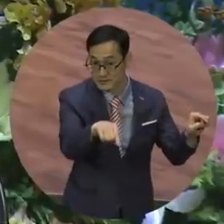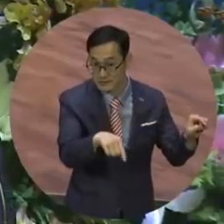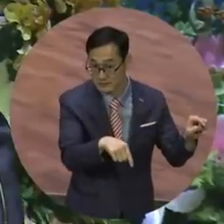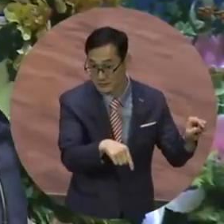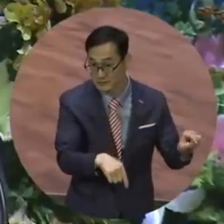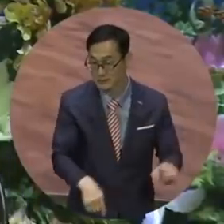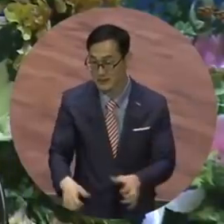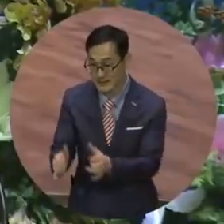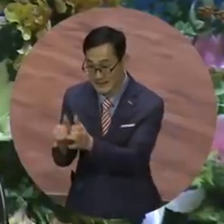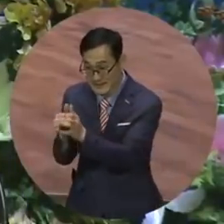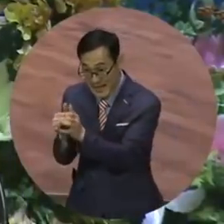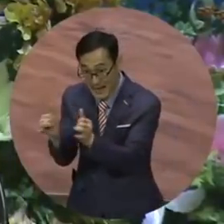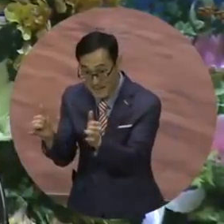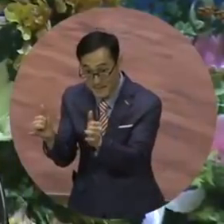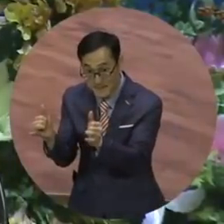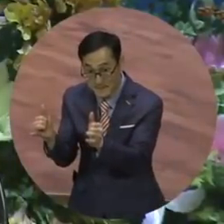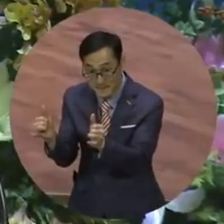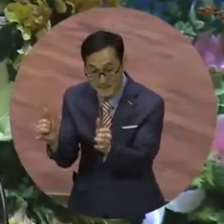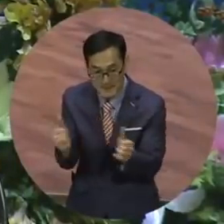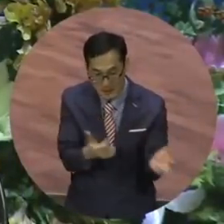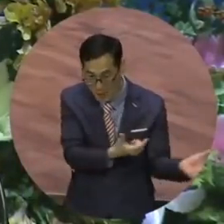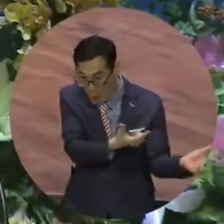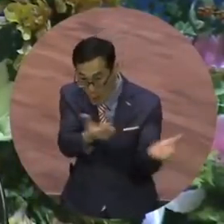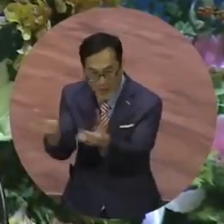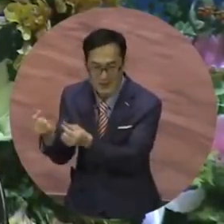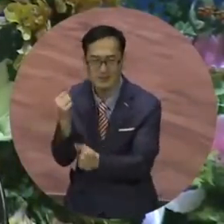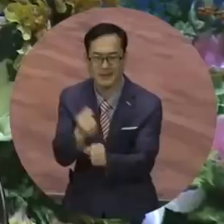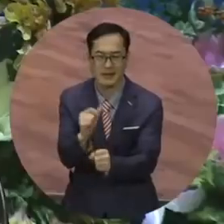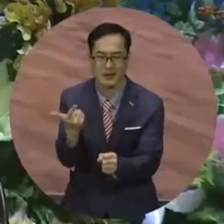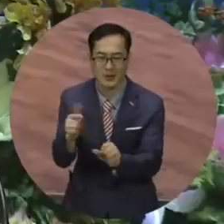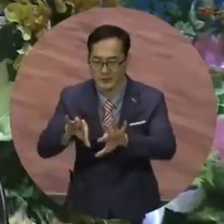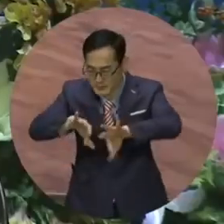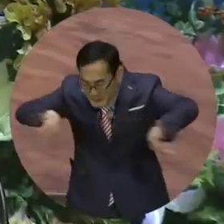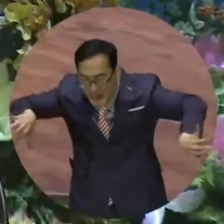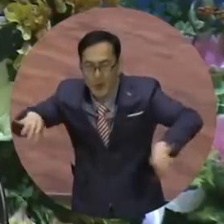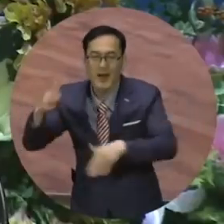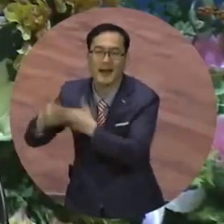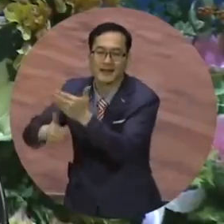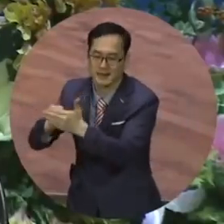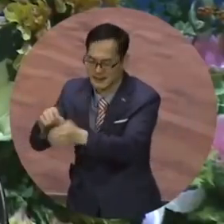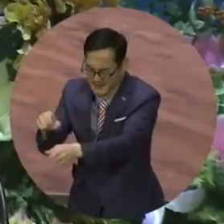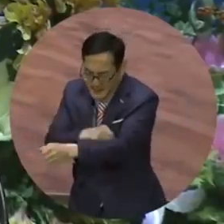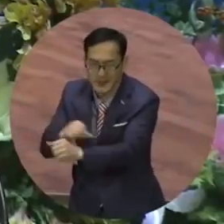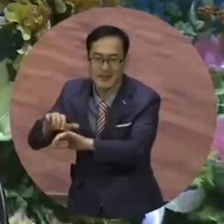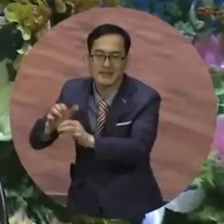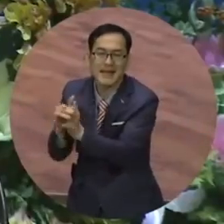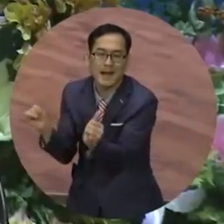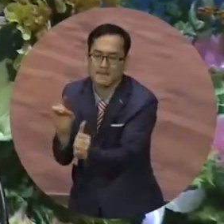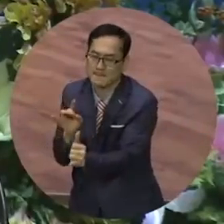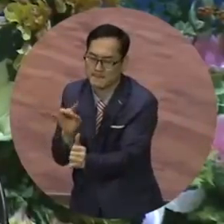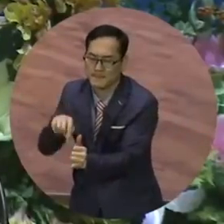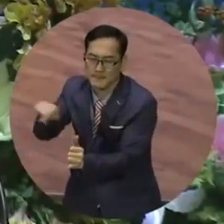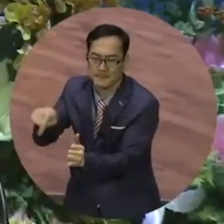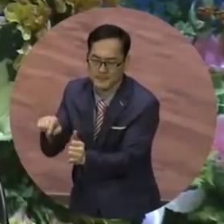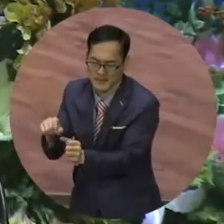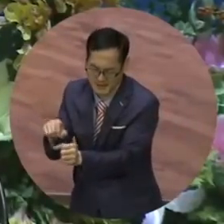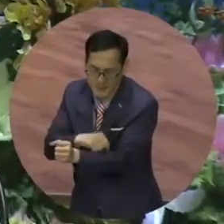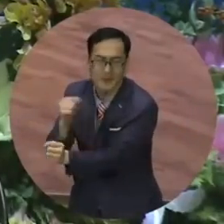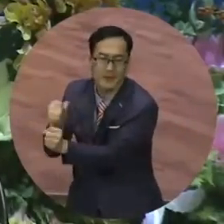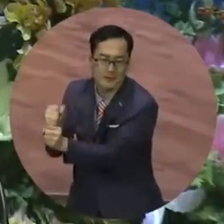특별하게 따로 창조했어요. 창세기 1장 2절째로 보면 하나님께서 하나님의